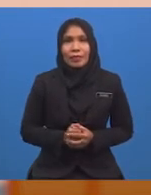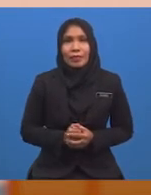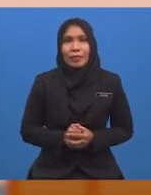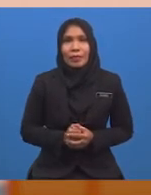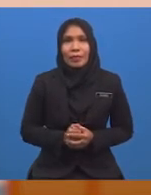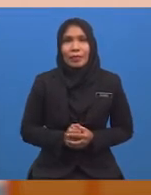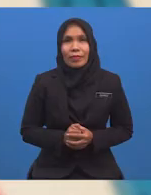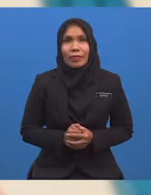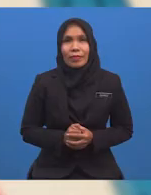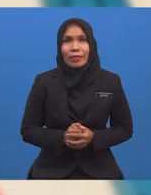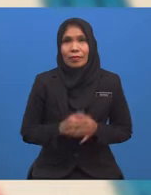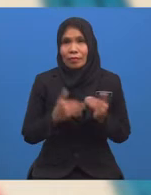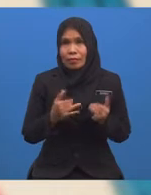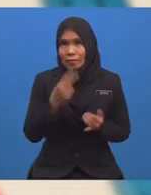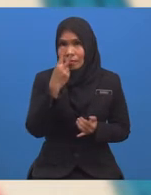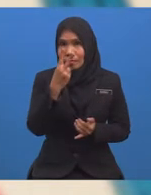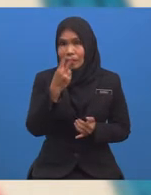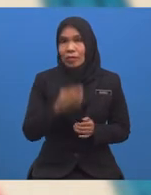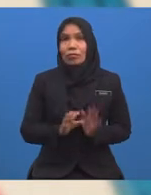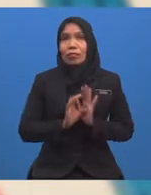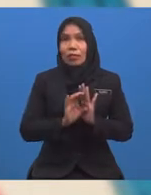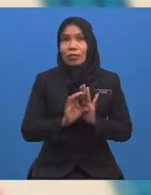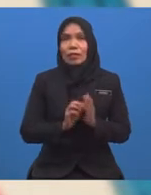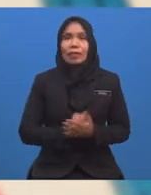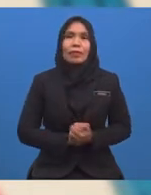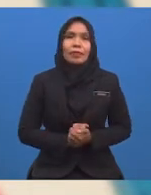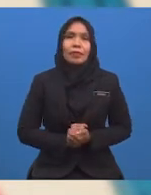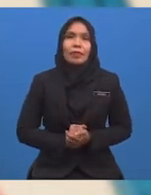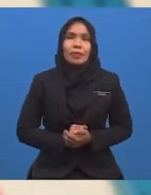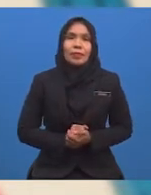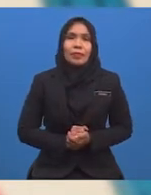Hai sekarang lihat gambar yang dipaparkan